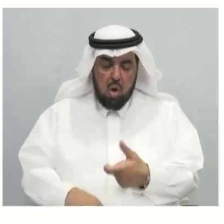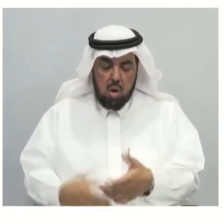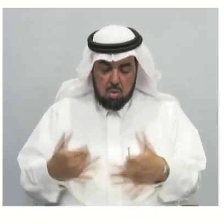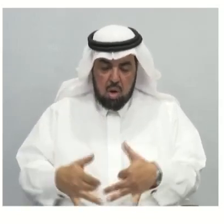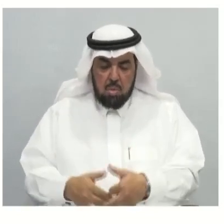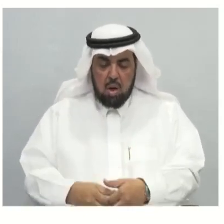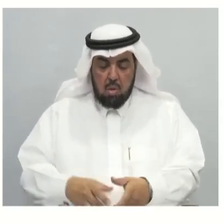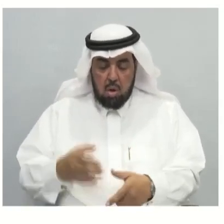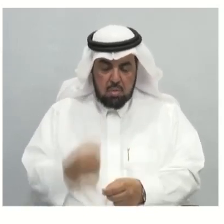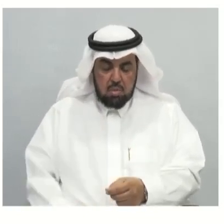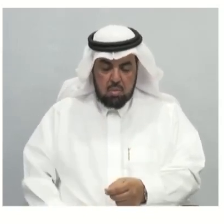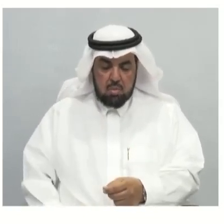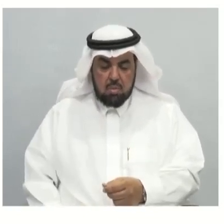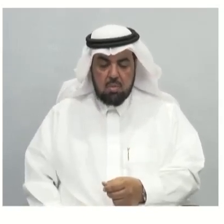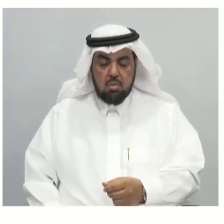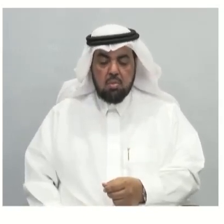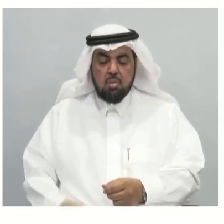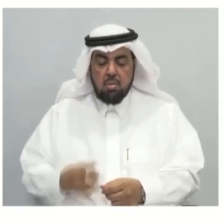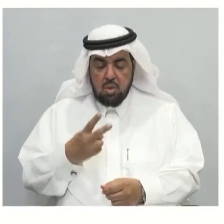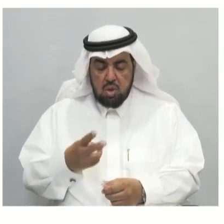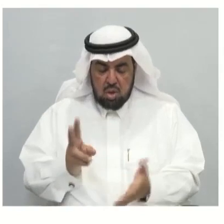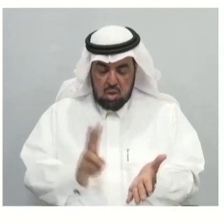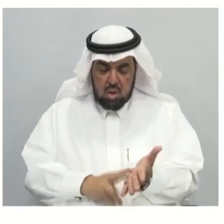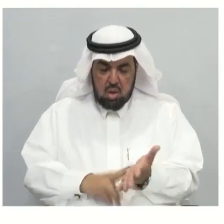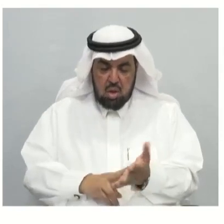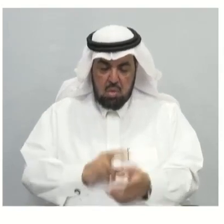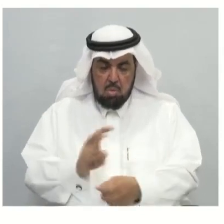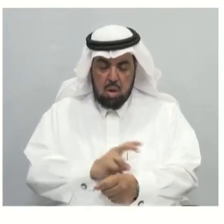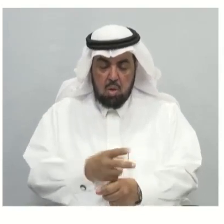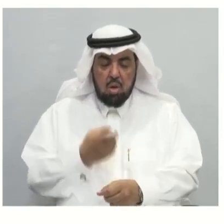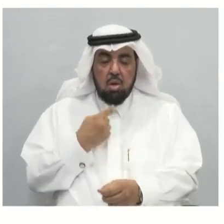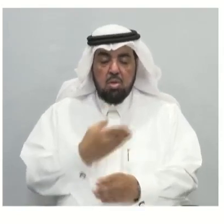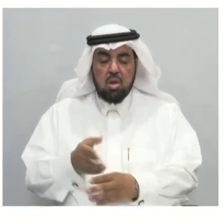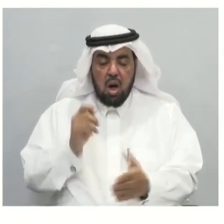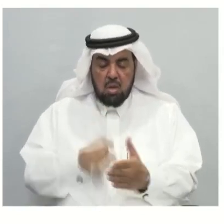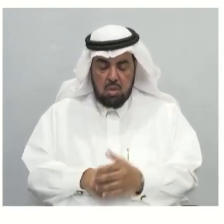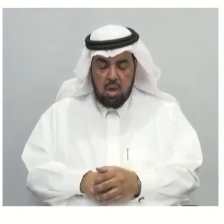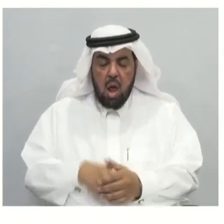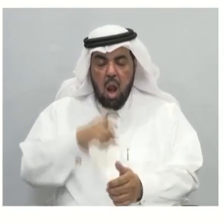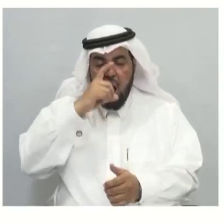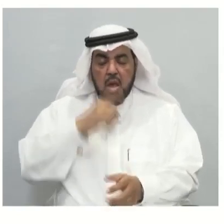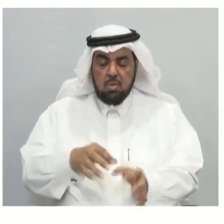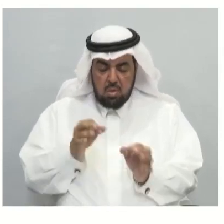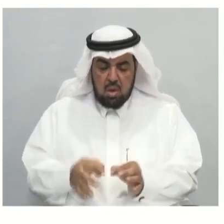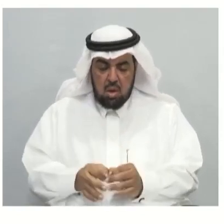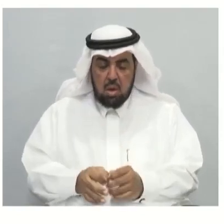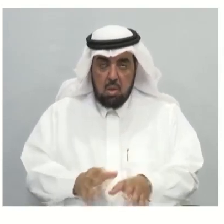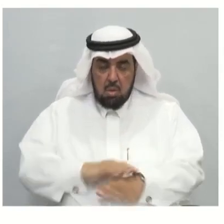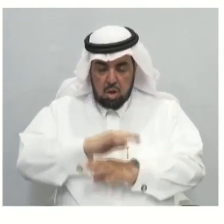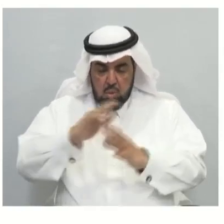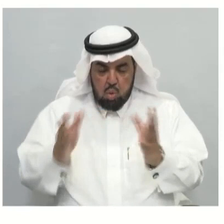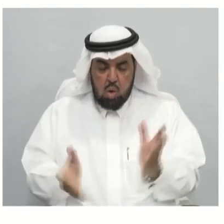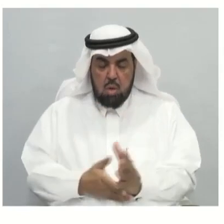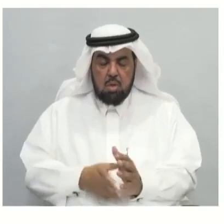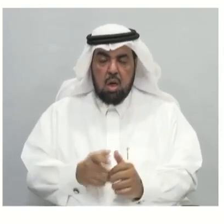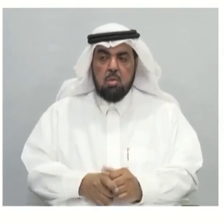والمعلومات غير صحيحه في رسالتك اذا عندما ترسل رساله بريد ال رسميه يجب ان تتاكد من مجموعه من الامور